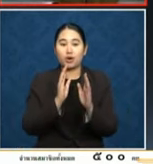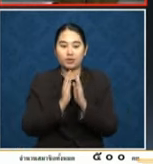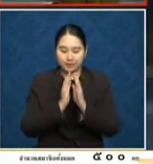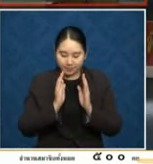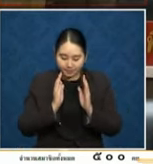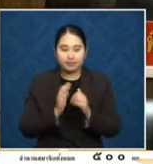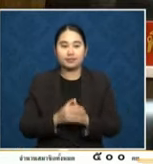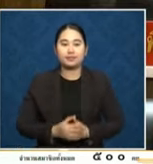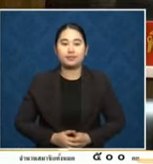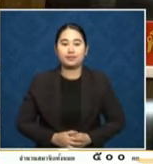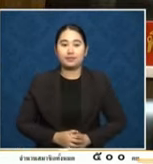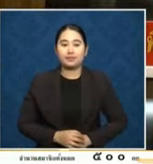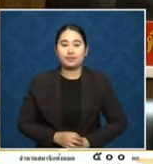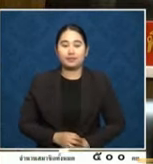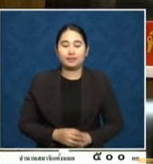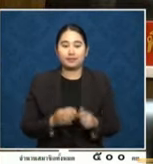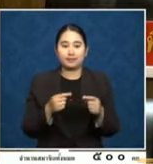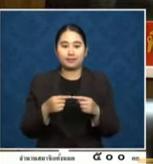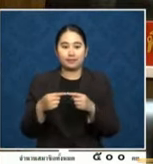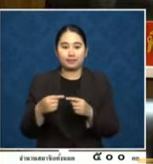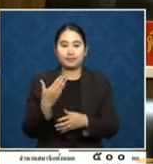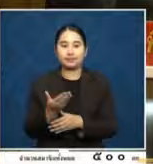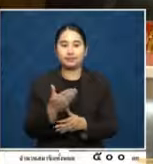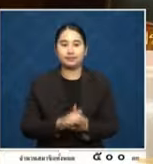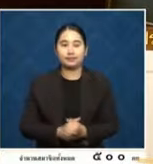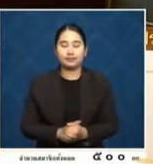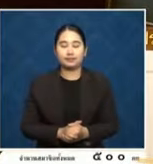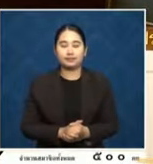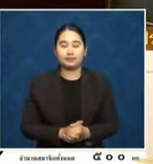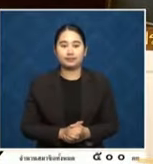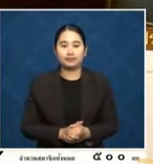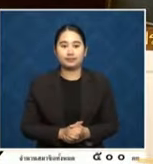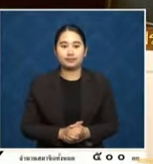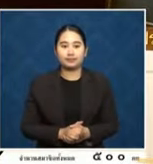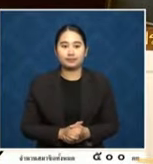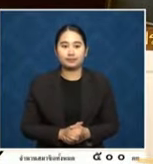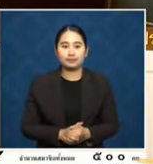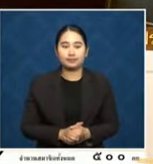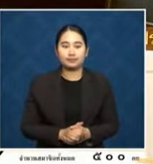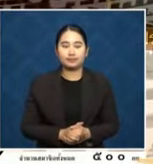านค่ะ ขอบคุณครับขอเชิญท่านปรเมศวร์จินดาครับ